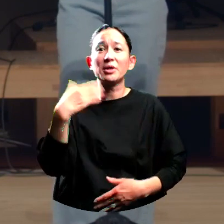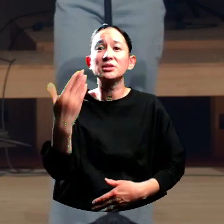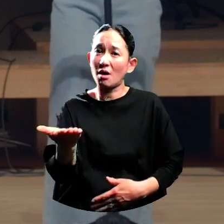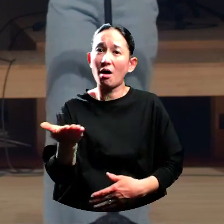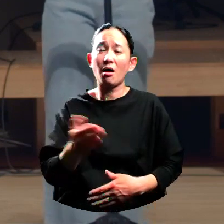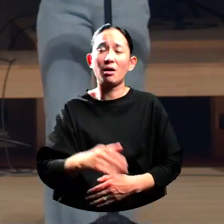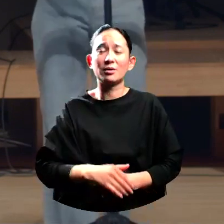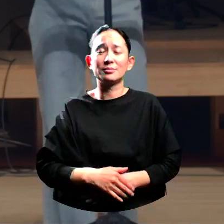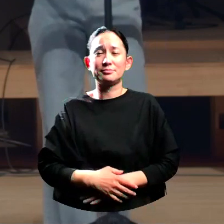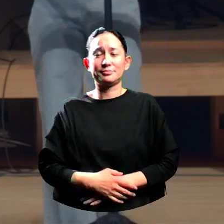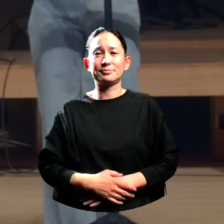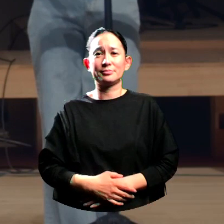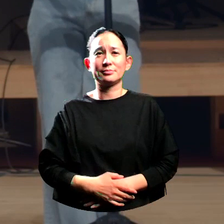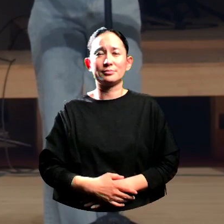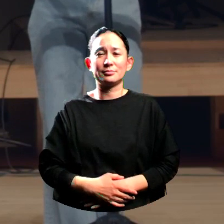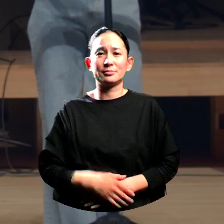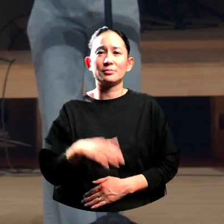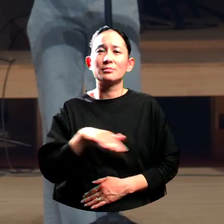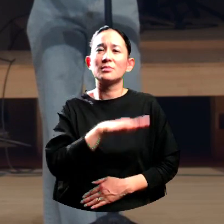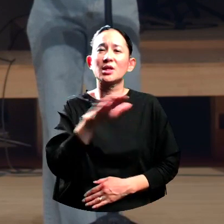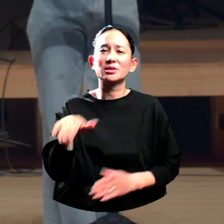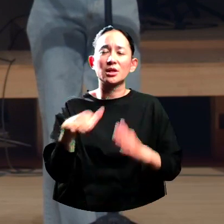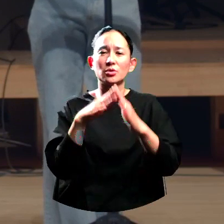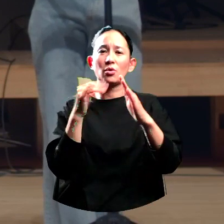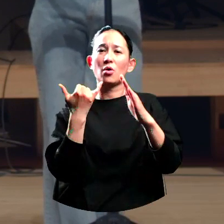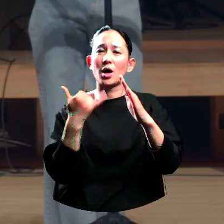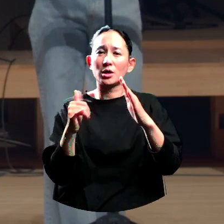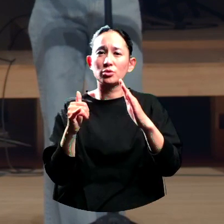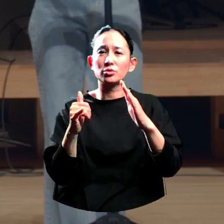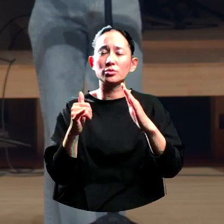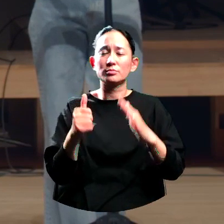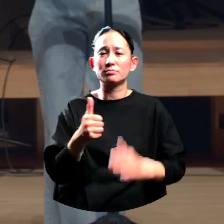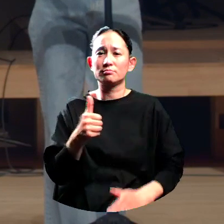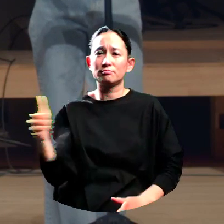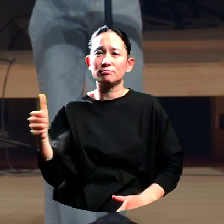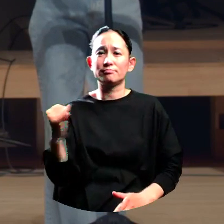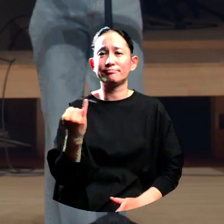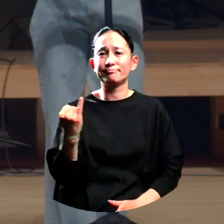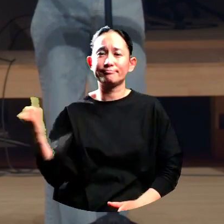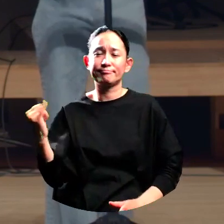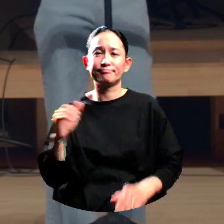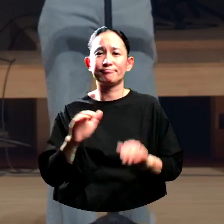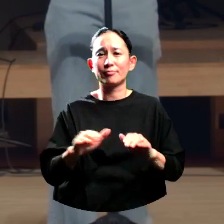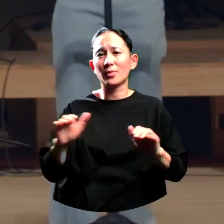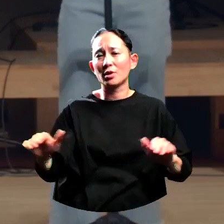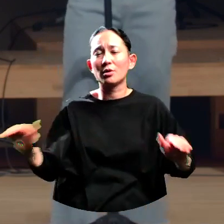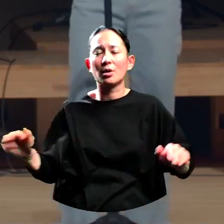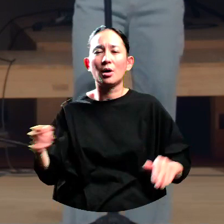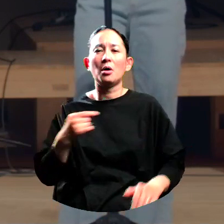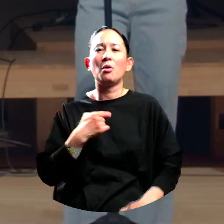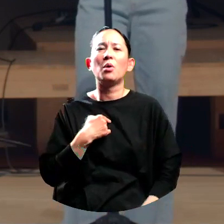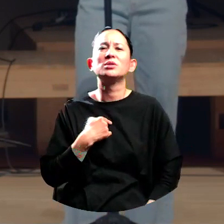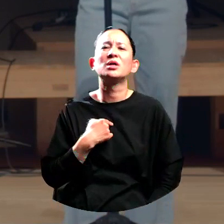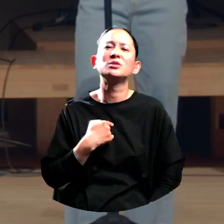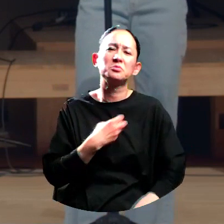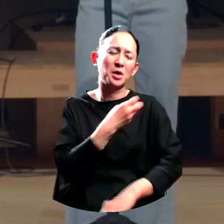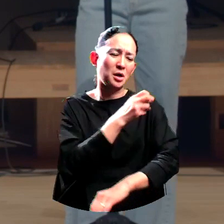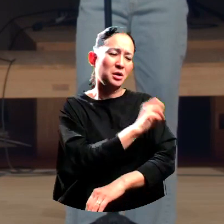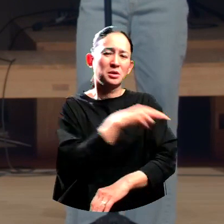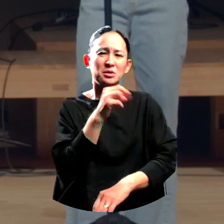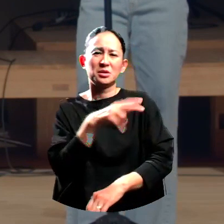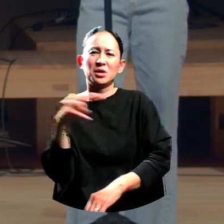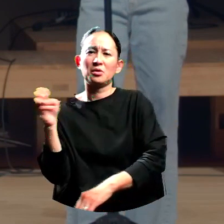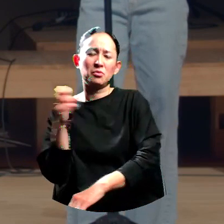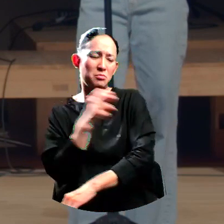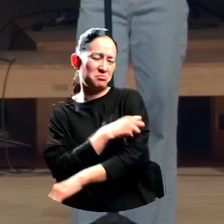and I am shaken off like a locust. 皆さんの家族が、皆さんの旦那さんが、皆さんの奥さんが、子供が、私は伸びていく夕日の影の